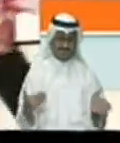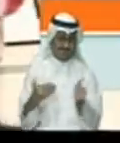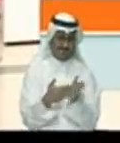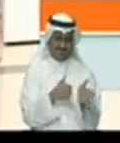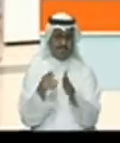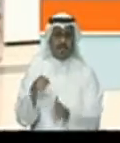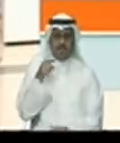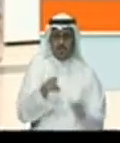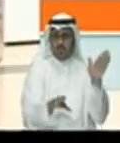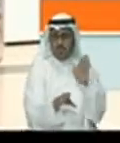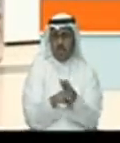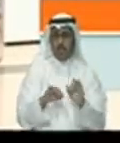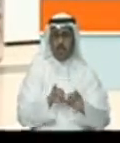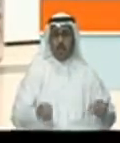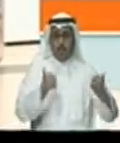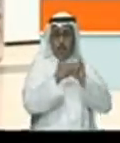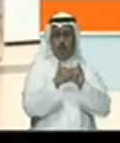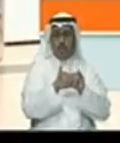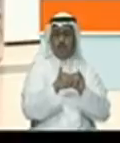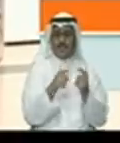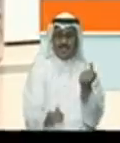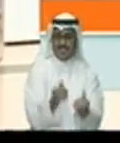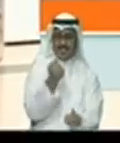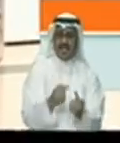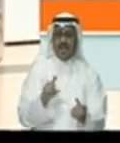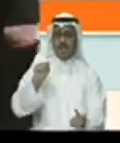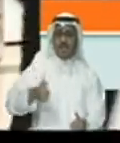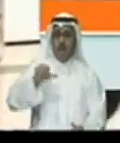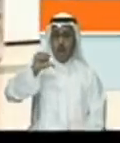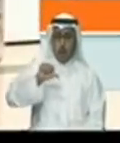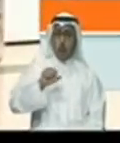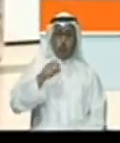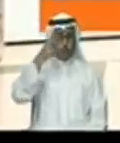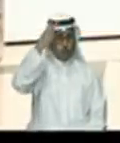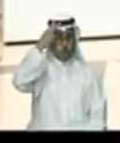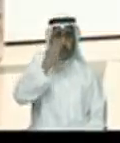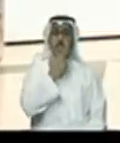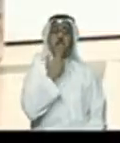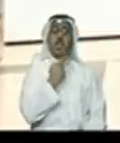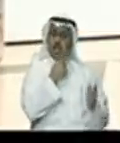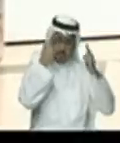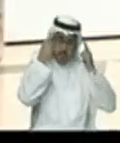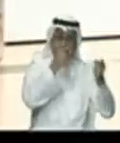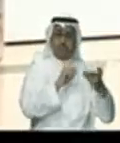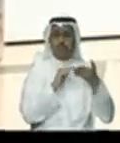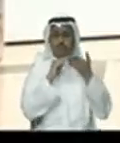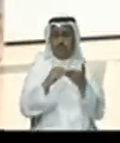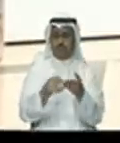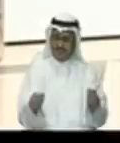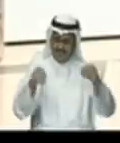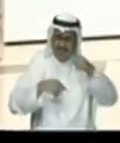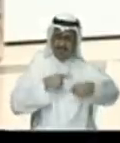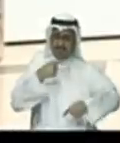بمساهماتها السخية في دعم منظمة الأغذية والزراعة الفاو، مملكة الخير تؤكد جهودها